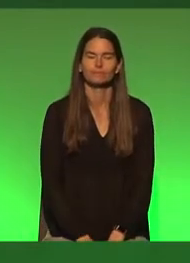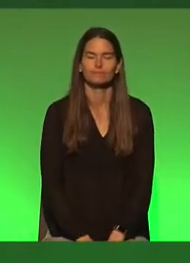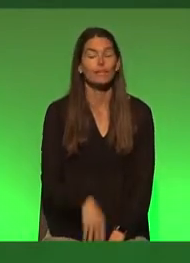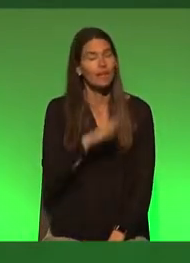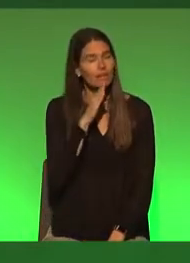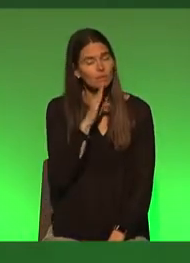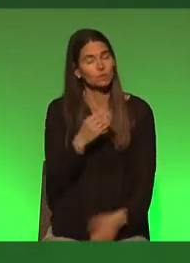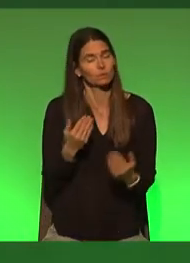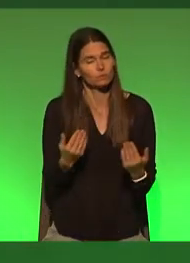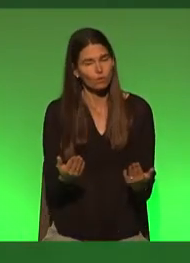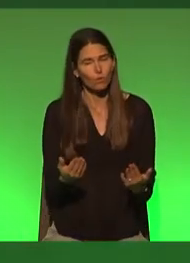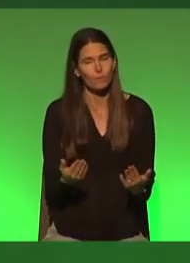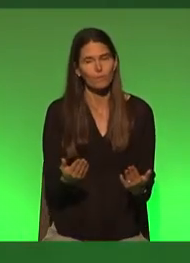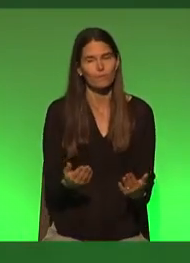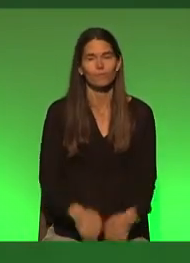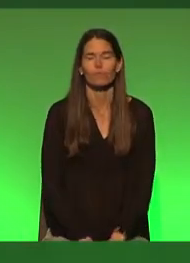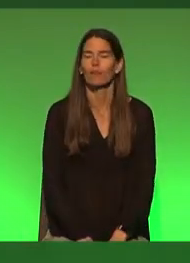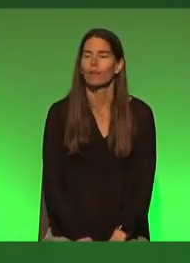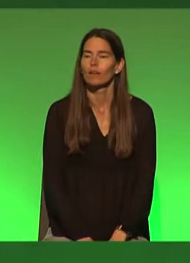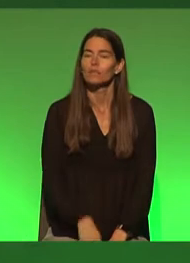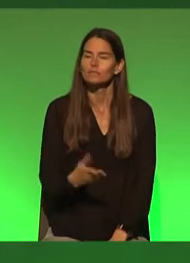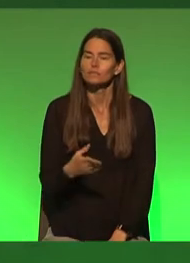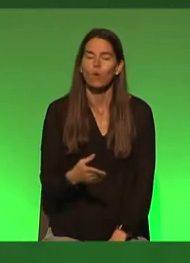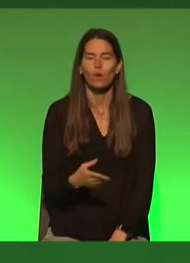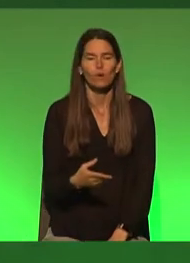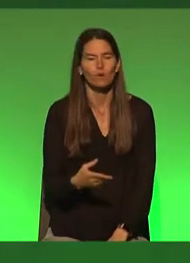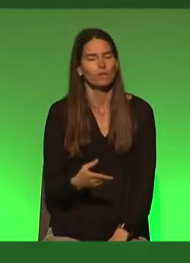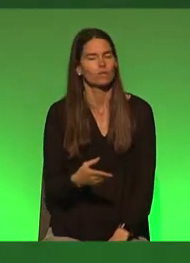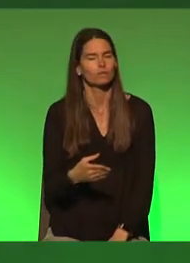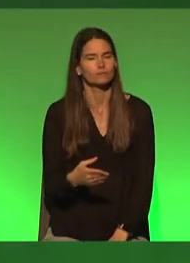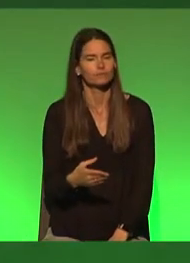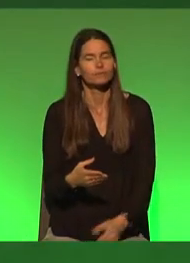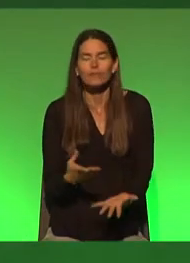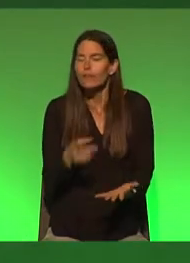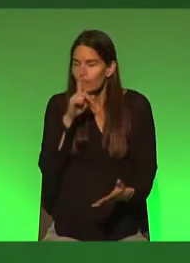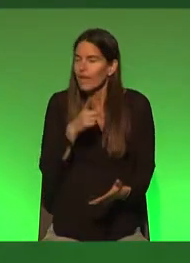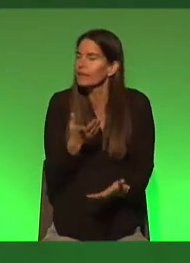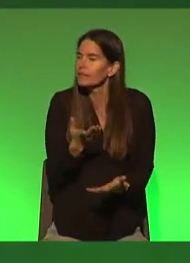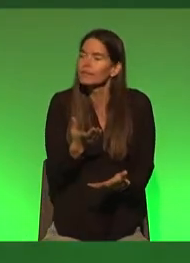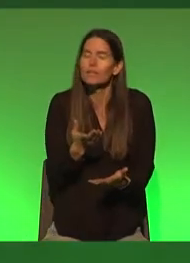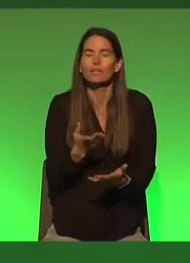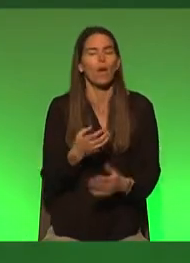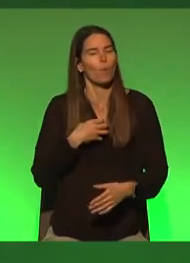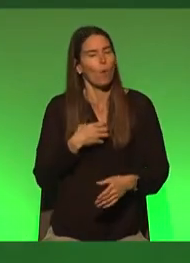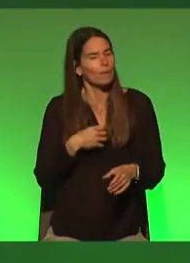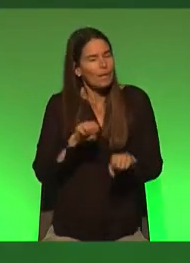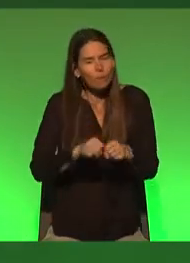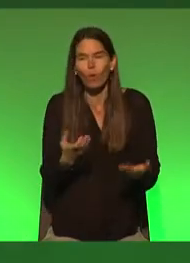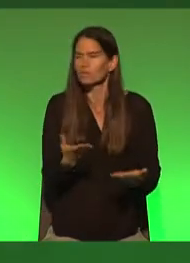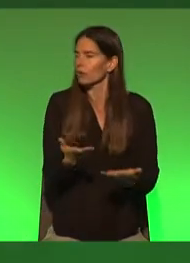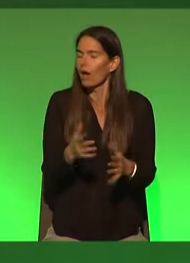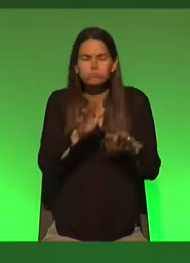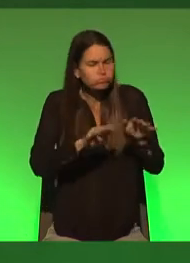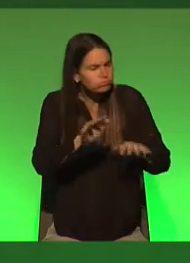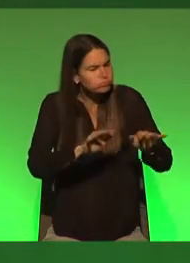Es reicht auch damit, dass jeder Tabubruch am Ende verharmlost, verniedlicht,